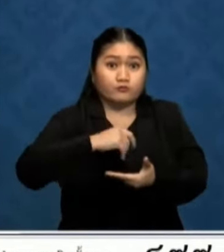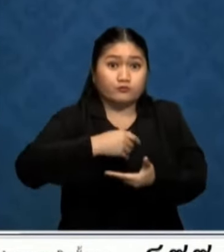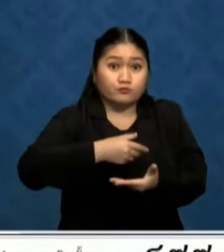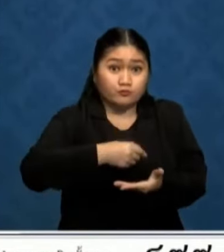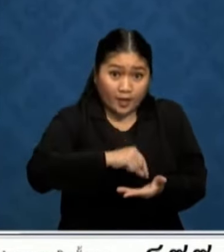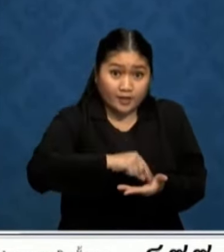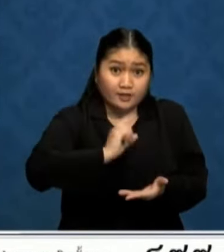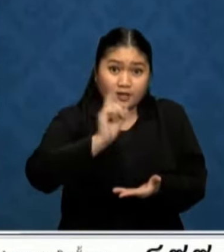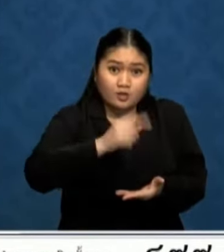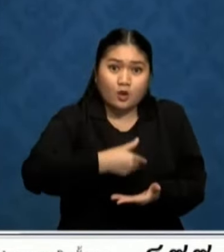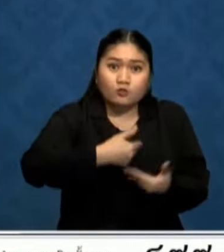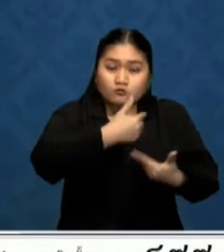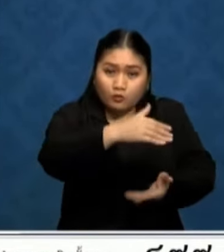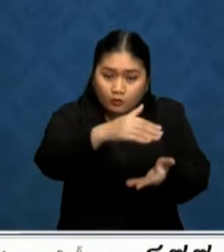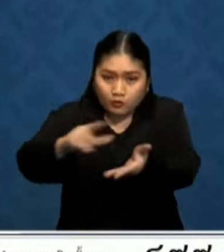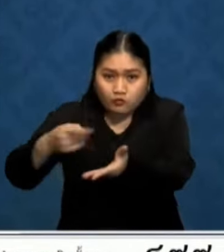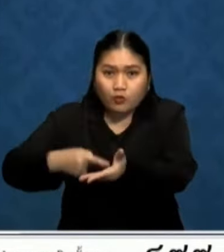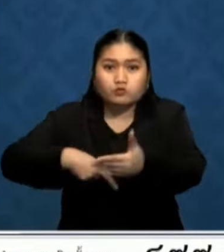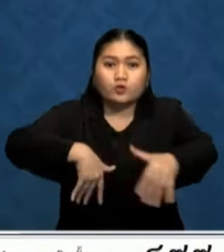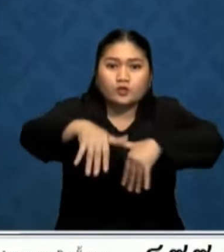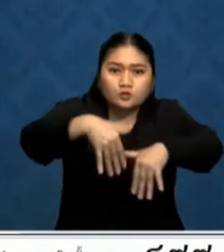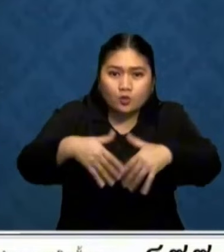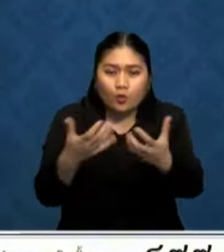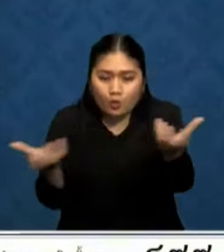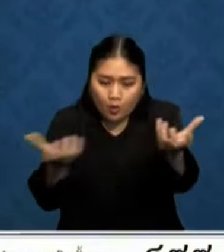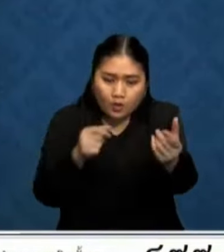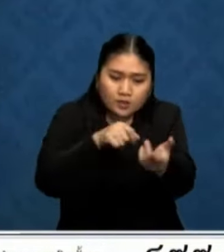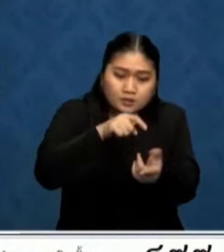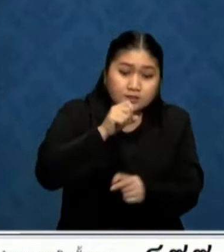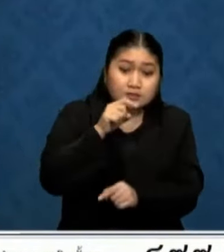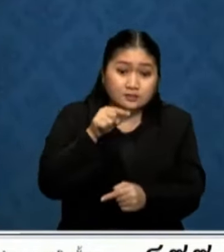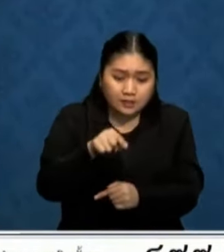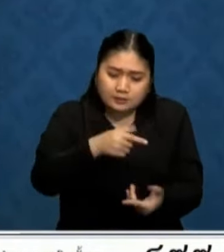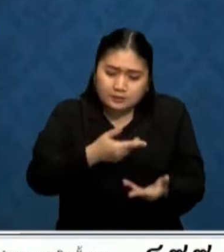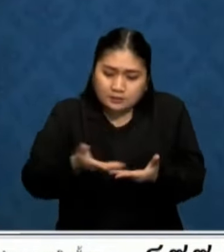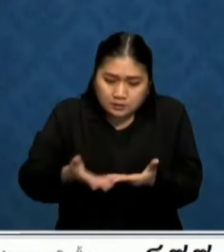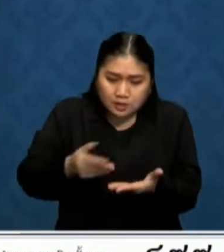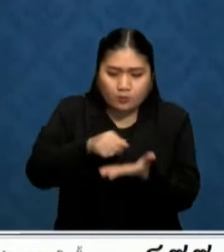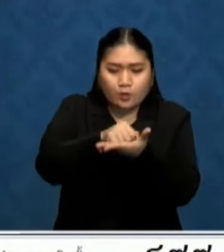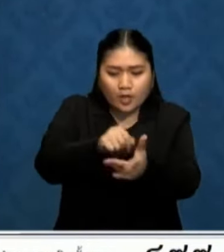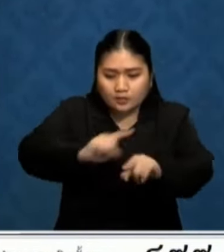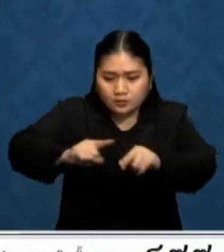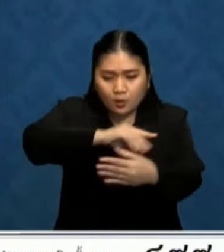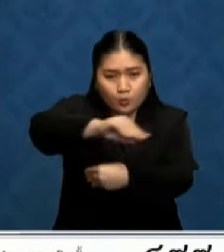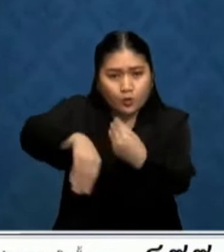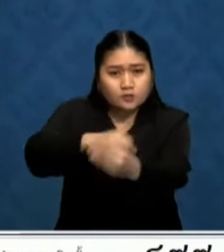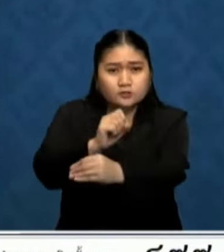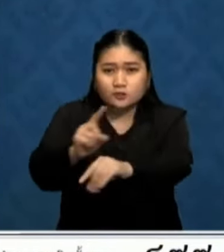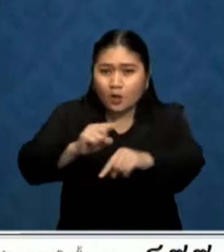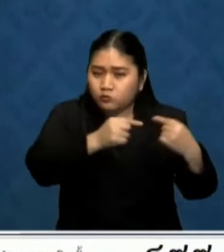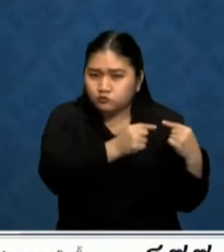ก่อให้เกิดการสั่งซือสนค้าการบริการและหมนเวีนใระบบเศรษฐกิจอย่างต่อเื่อง